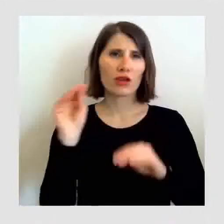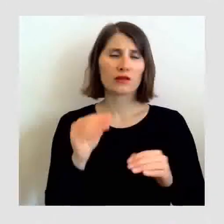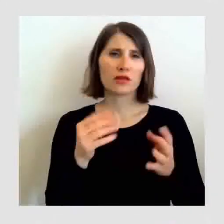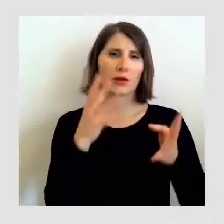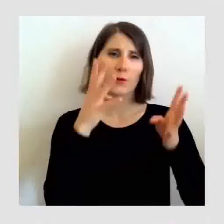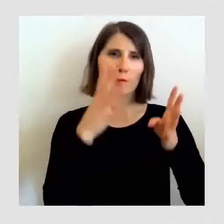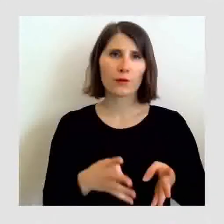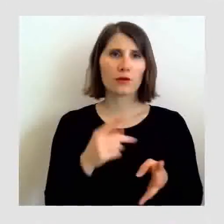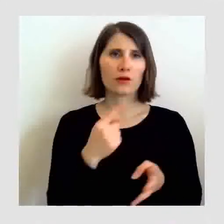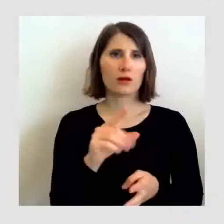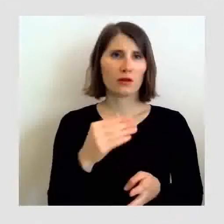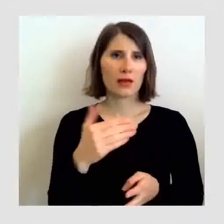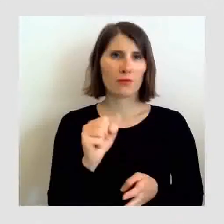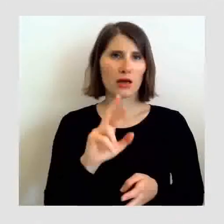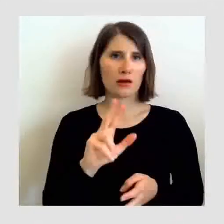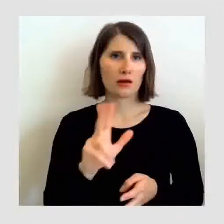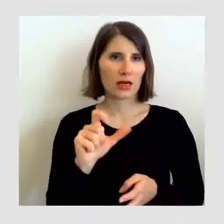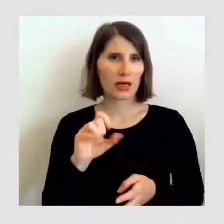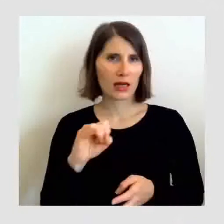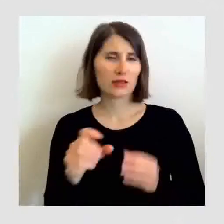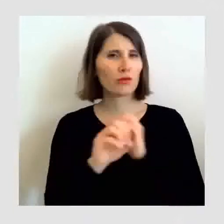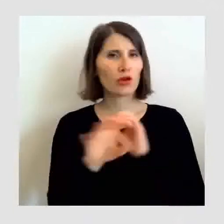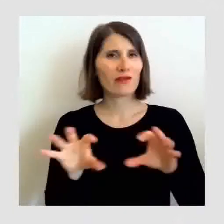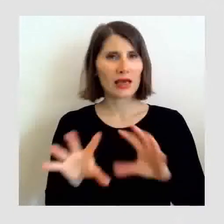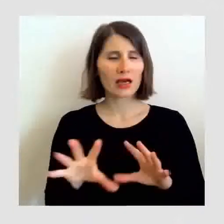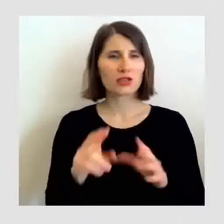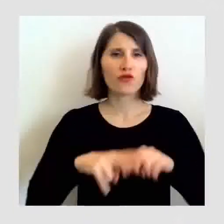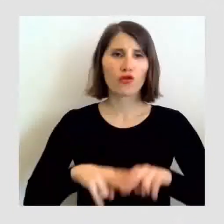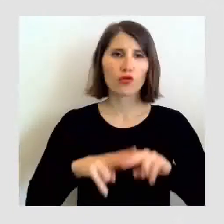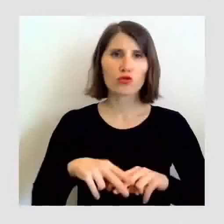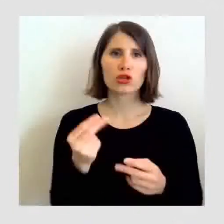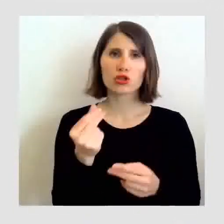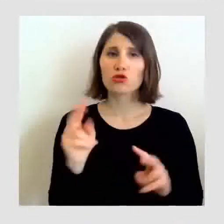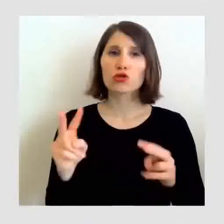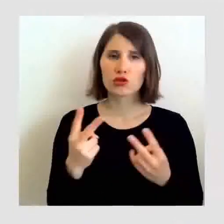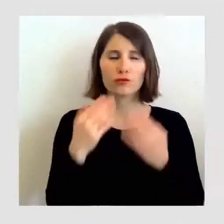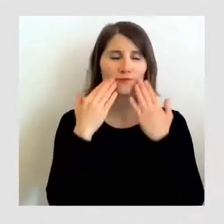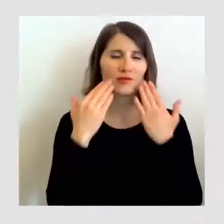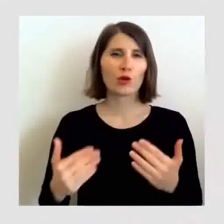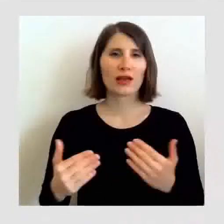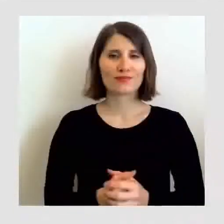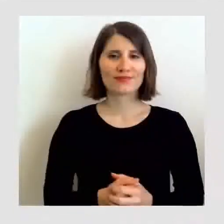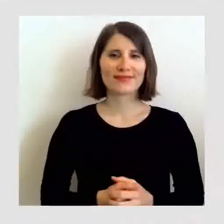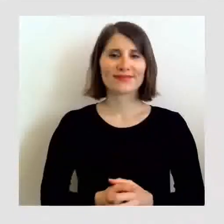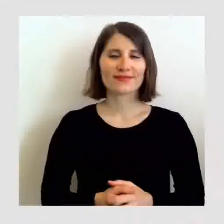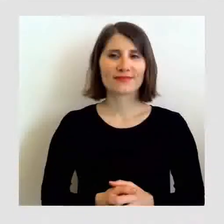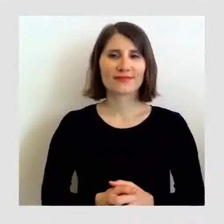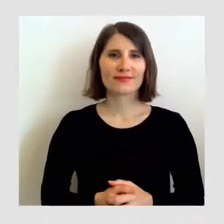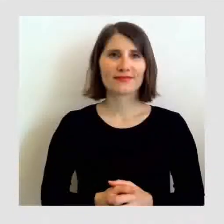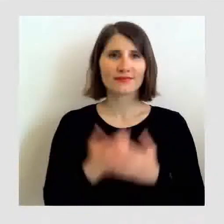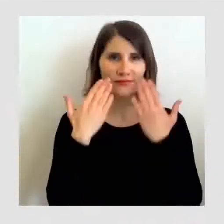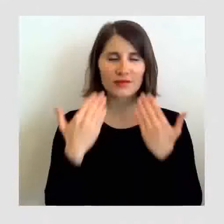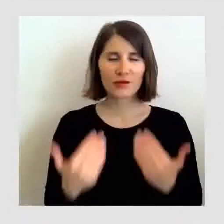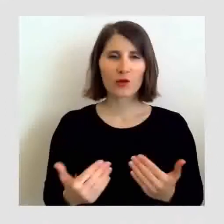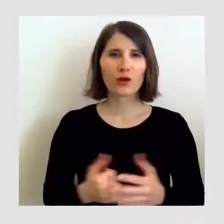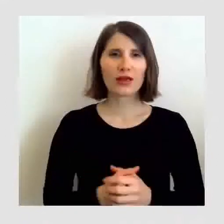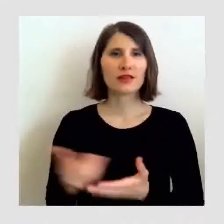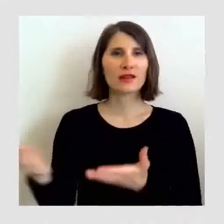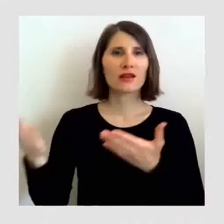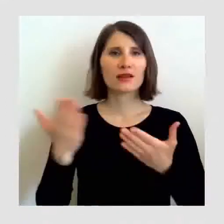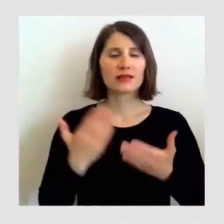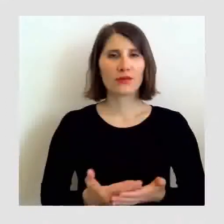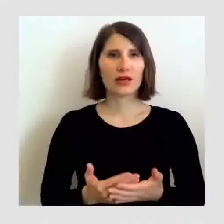pokazać demarkację pomiędzy różnymi środkami i funduszami, które będziemy mieli do dyspozycji w regionie. Dziękuję Państwu bardzo za ten głos. Bardzo dziękuję. Poproszę teraz